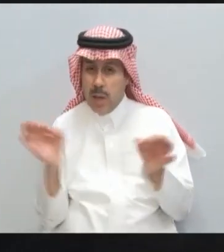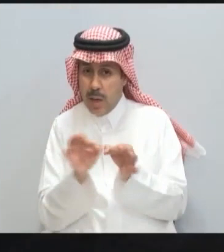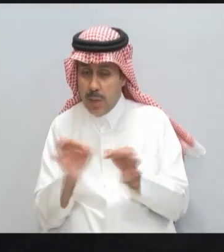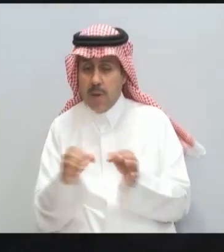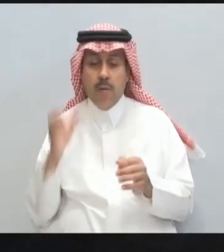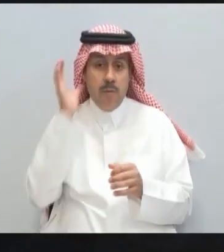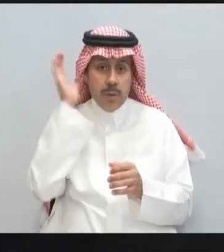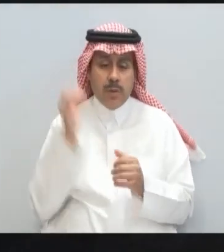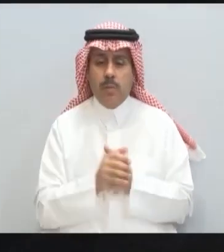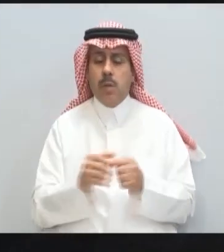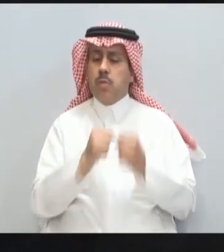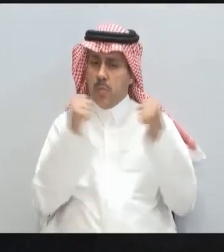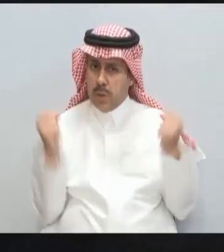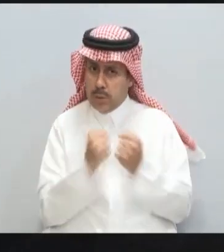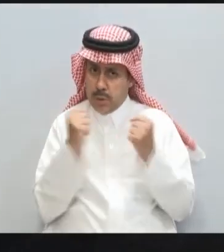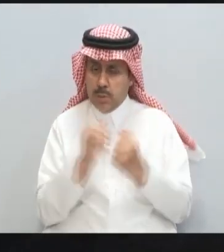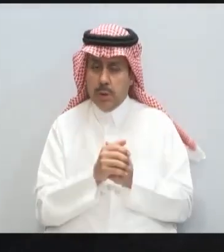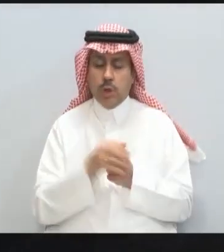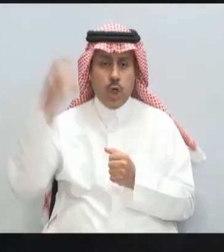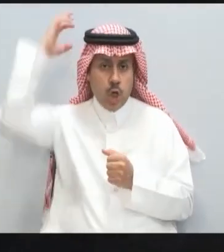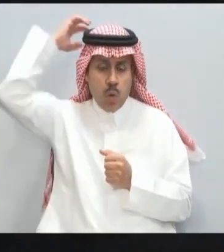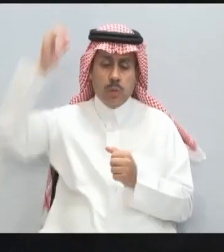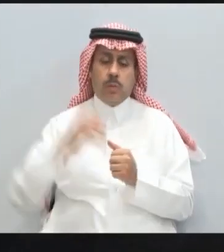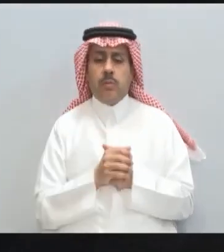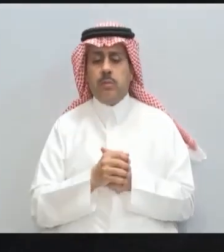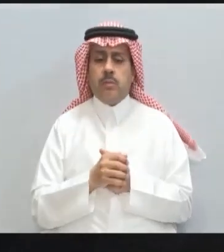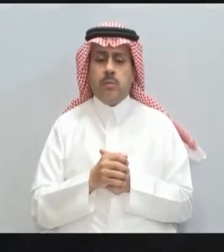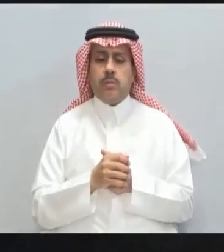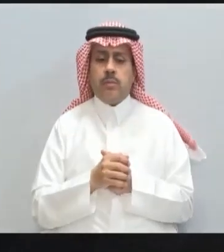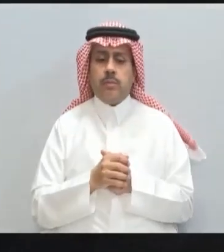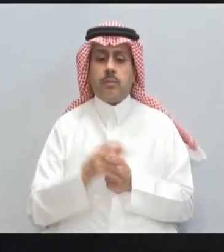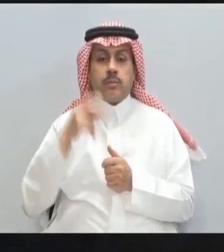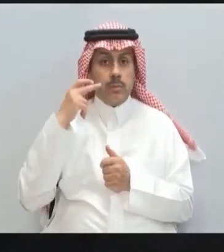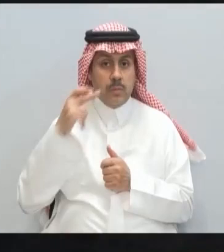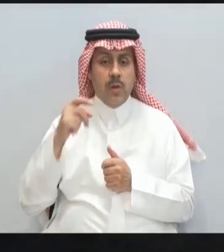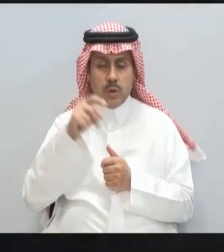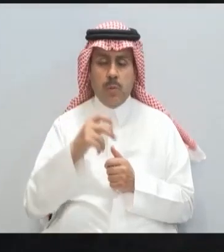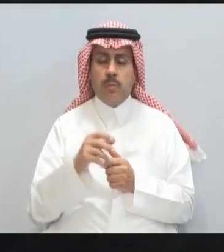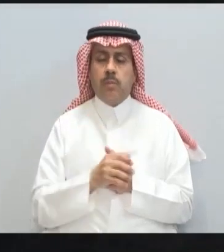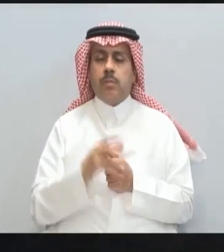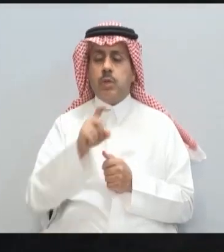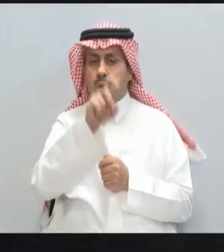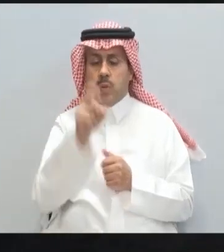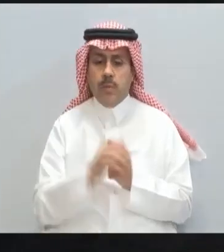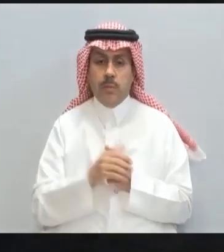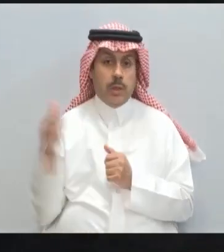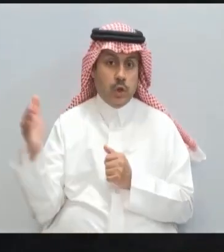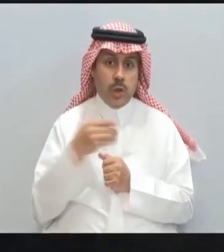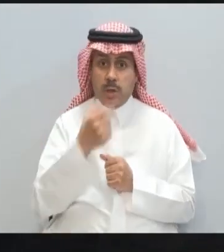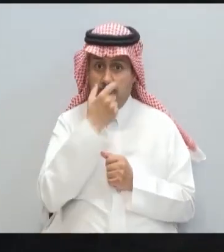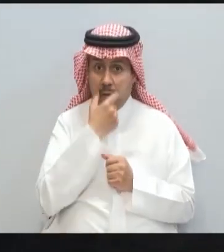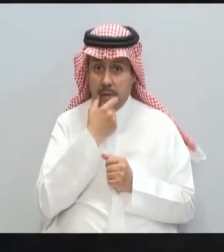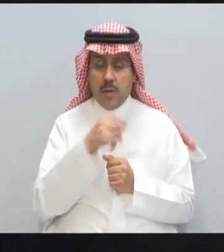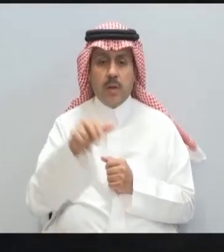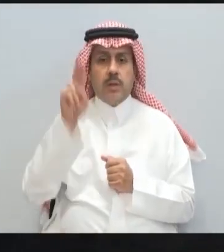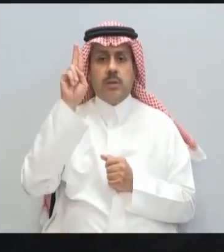على ممارستهم الشعائر الدينيه اذا هذا الجواب لهذا السؤال فجاءت الاحاديث